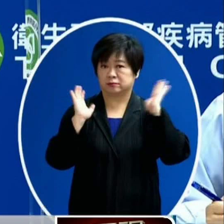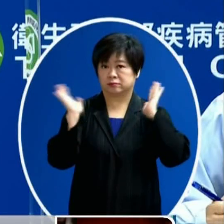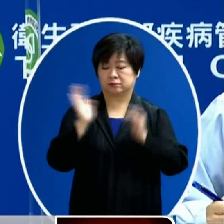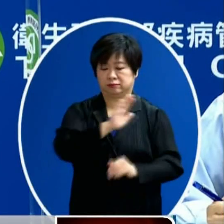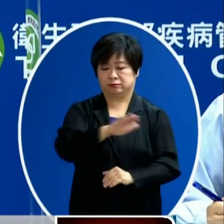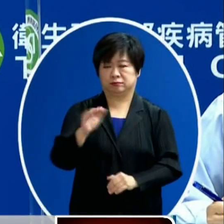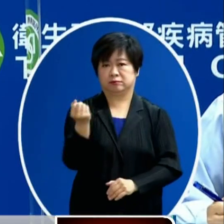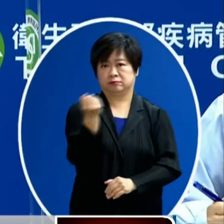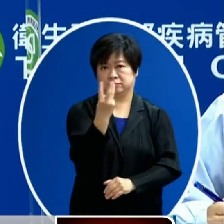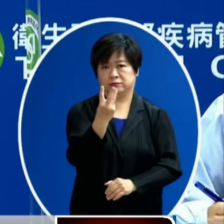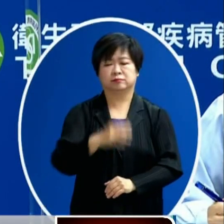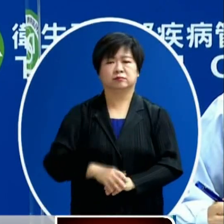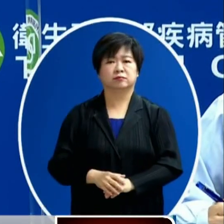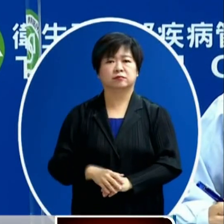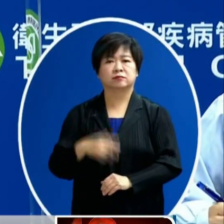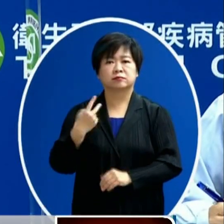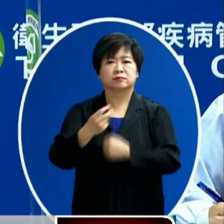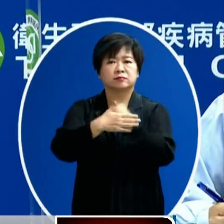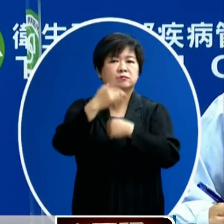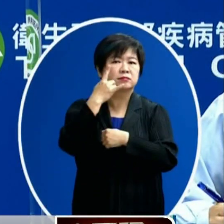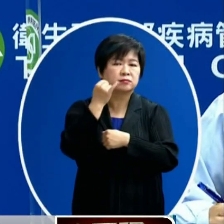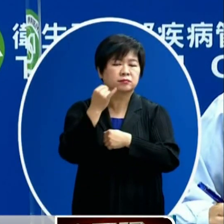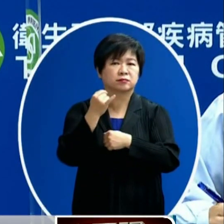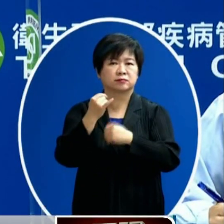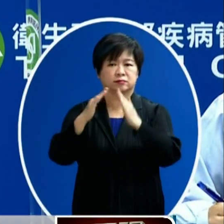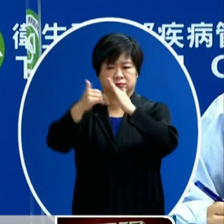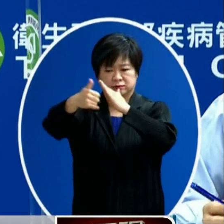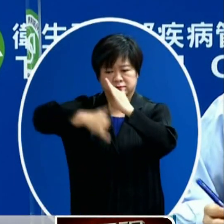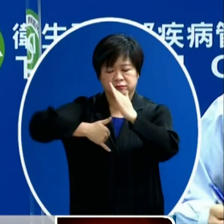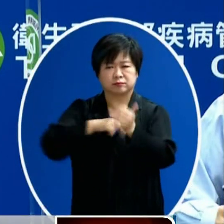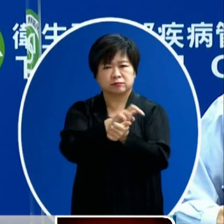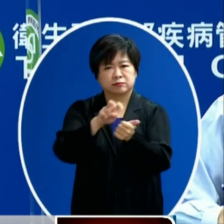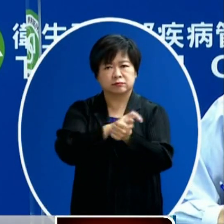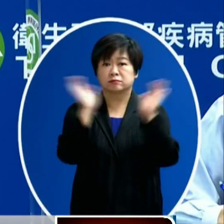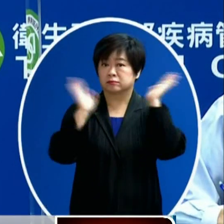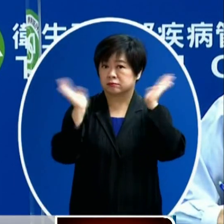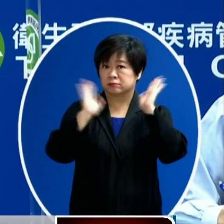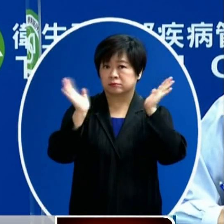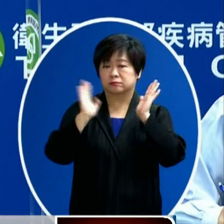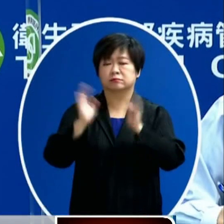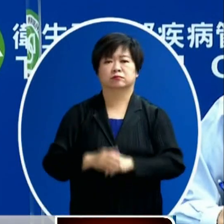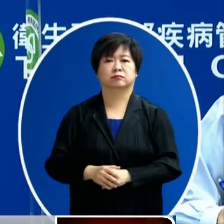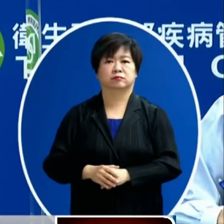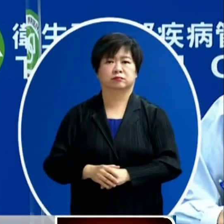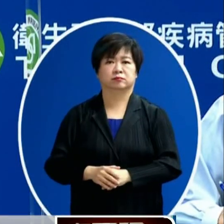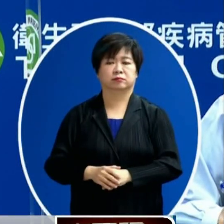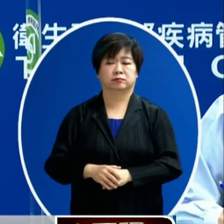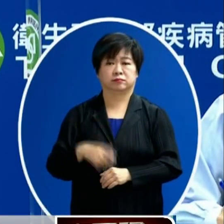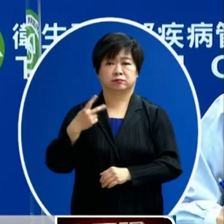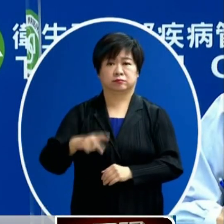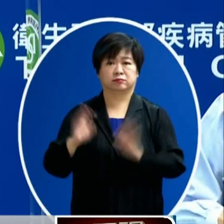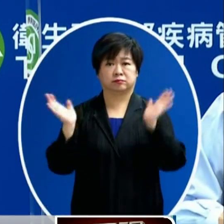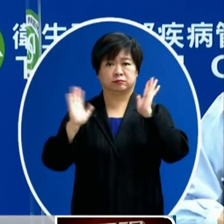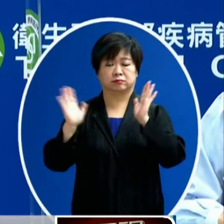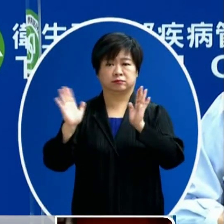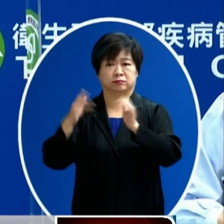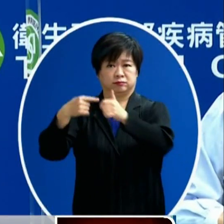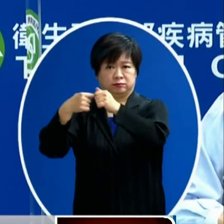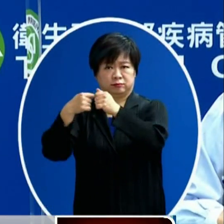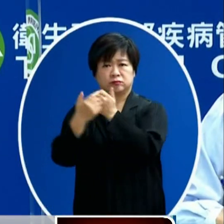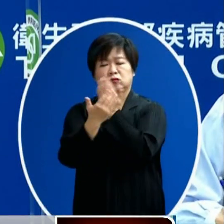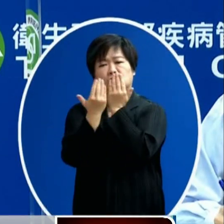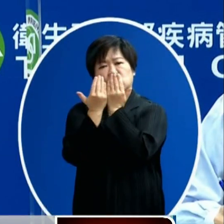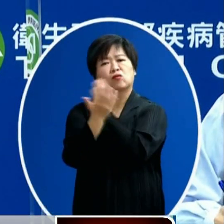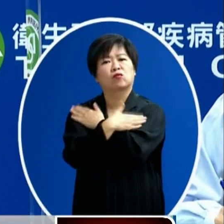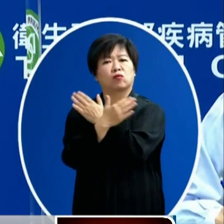3个小孩，那一位保姆会到家里来照顾哈他的小孩，那另外大的小孩有读幼稚园，